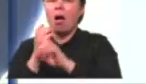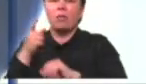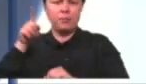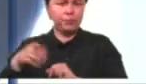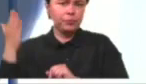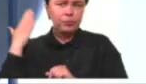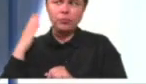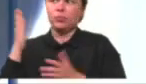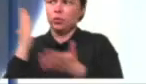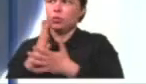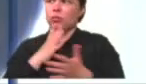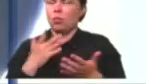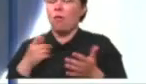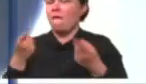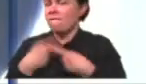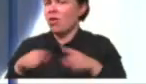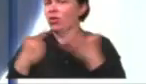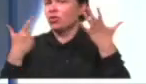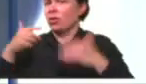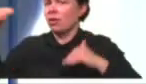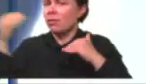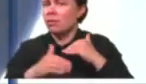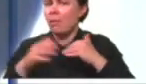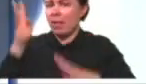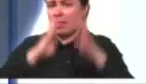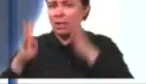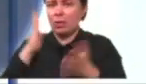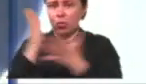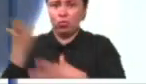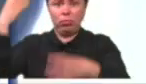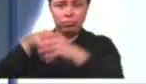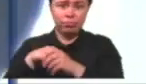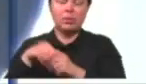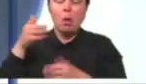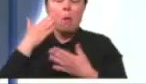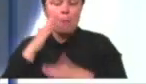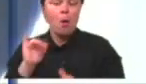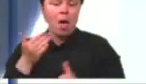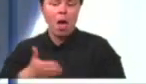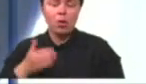połączeń skorzystało już ponad 7 tysięcy pasażerów, więc to pokazuje, jak kolej jest potrzebna.